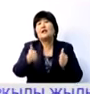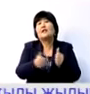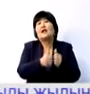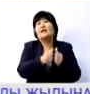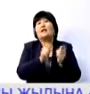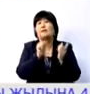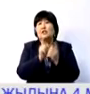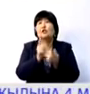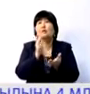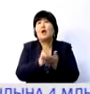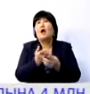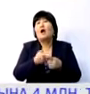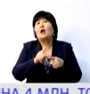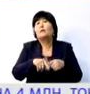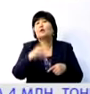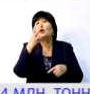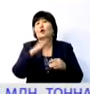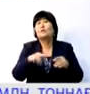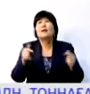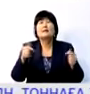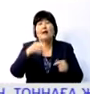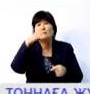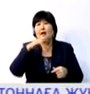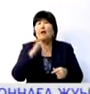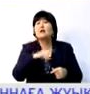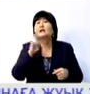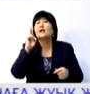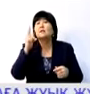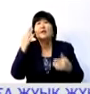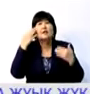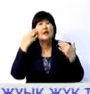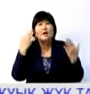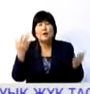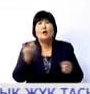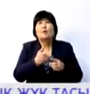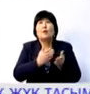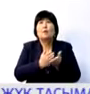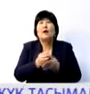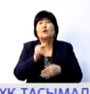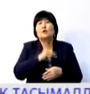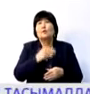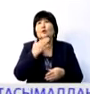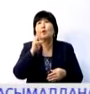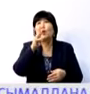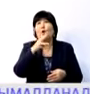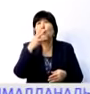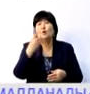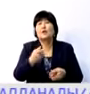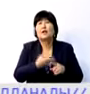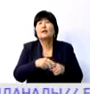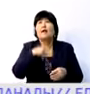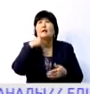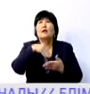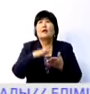кездесіп тұратындар бар. Ал мұндағы 3 баланың нақты ата-анасының кім екені белгісіз. Бұл бағыттағы жұмыстарды соңғы 3 жылда ұдайы назарда